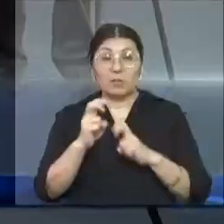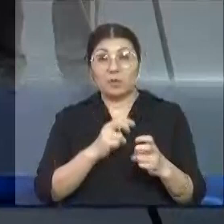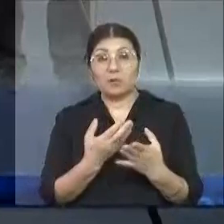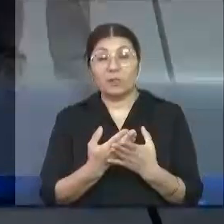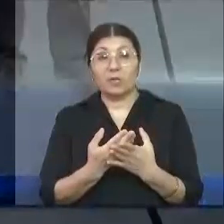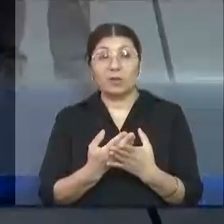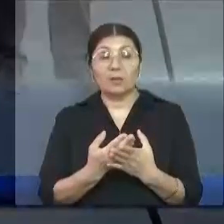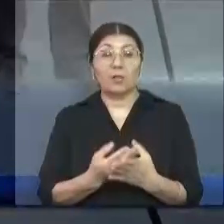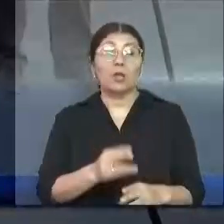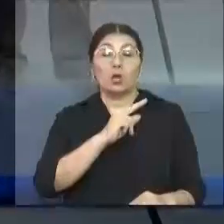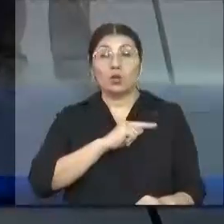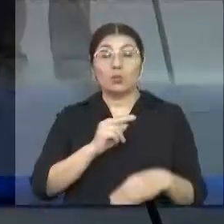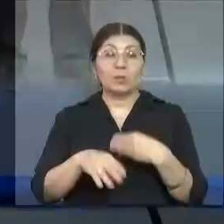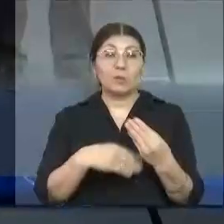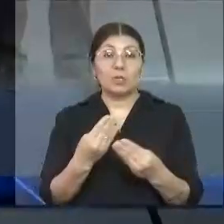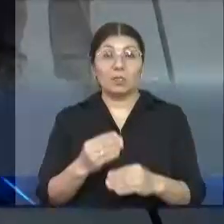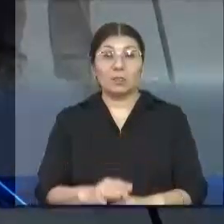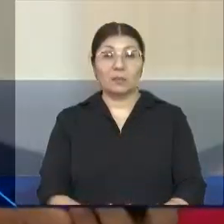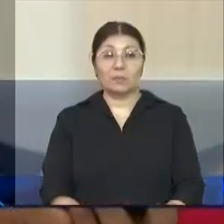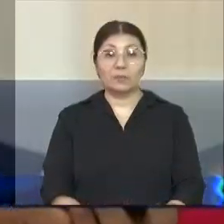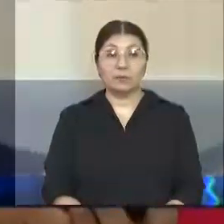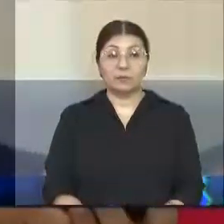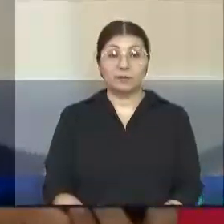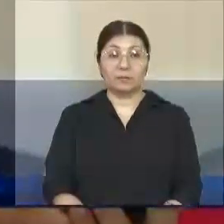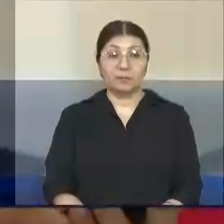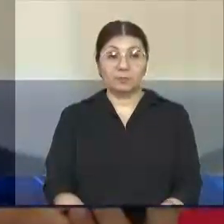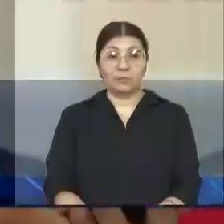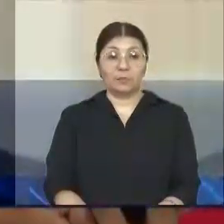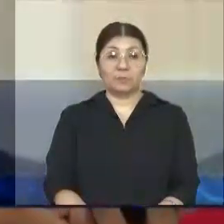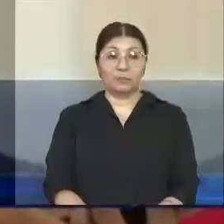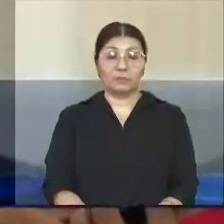орналастыру жоспарда қарастырылған. Нұрболат Қуантайұлы, Мержан Аманжолов, Ақтөбе телеарнасы.